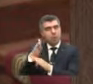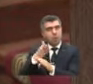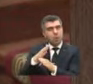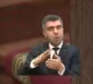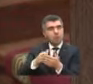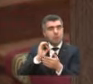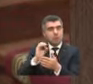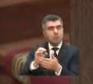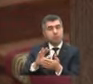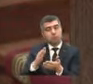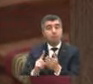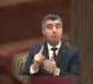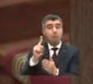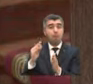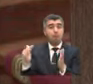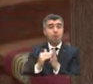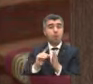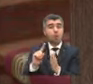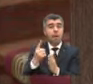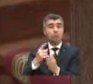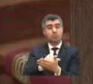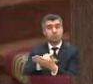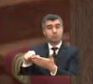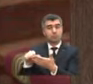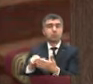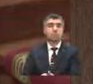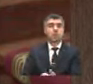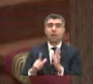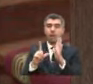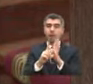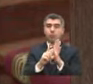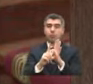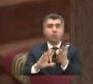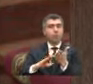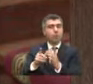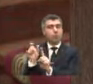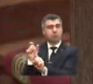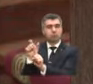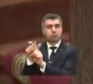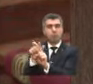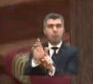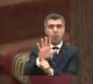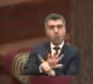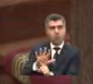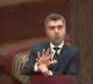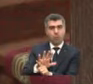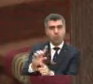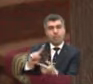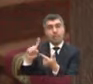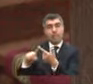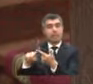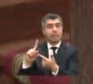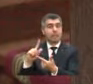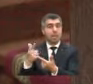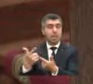بيناليتي حتى المليون ديال الدرهم اللي كيتلقى. دونك هذا الشيء قانون راه مطبق على الجميع. دوزيامون القضيه ديال هذاك القضيه ديال